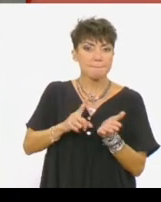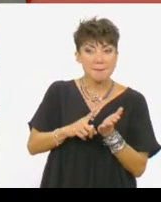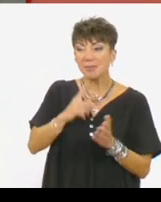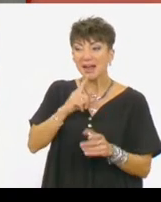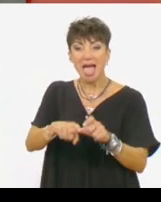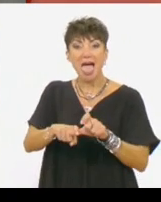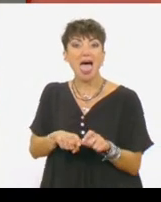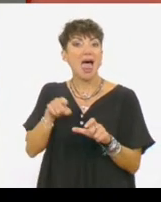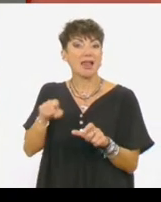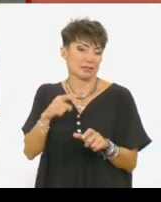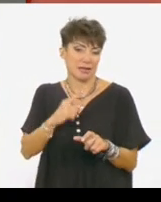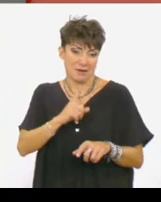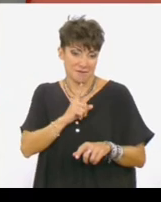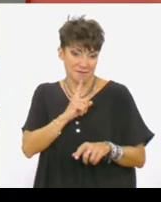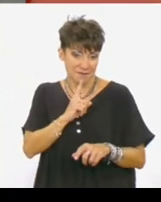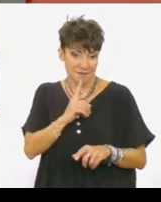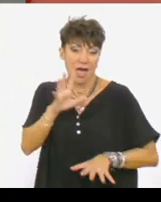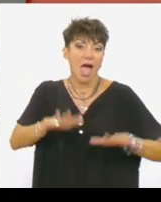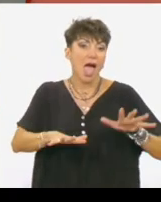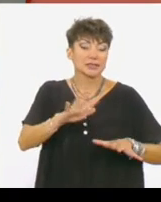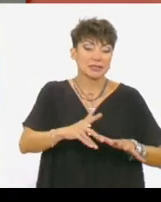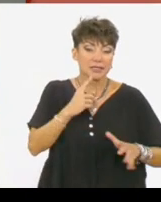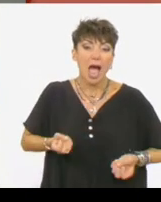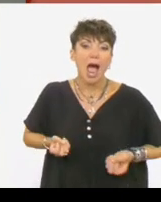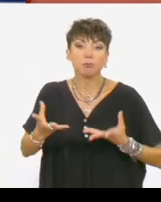εταιρεία με βάση τις αποδόσεις τις οποίες θα έκανε η εταιρεία.